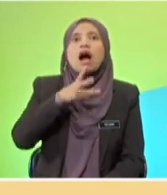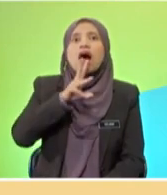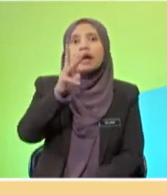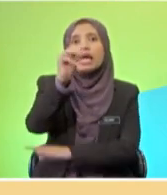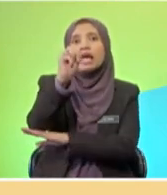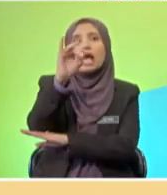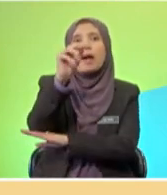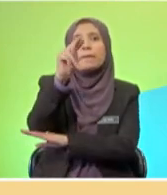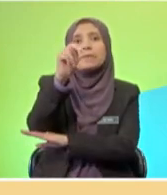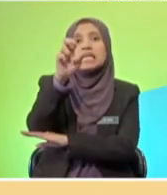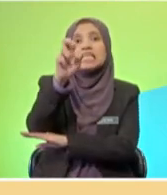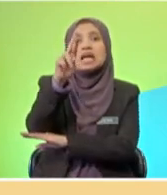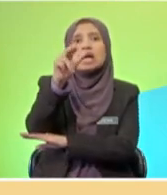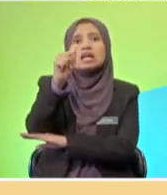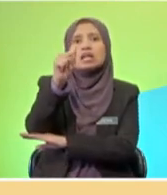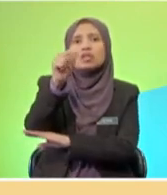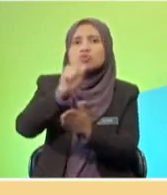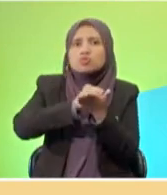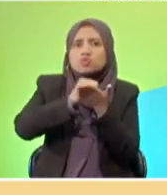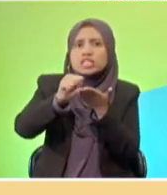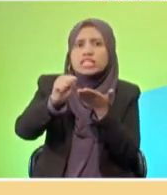mineral nih dia Suci tarif